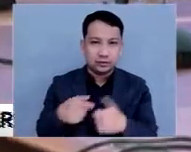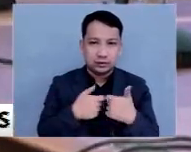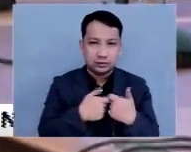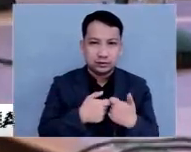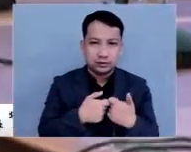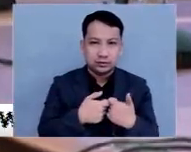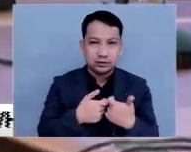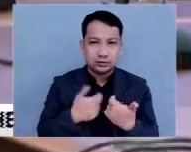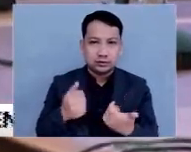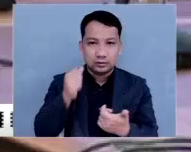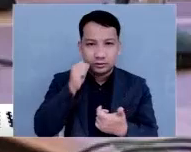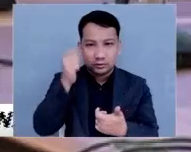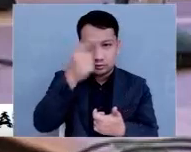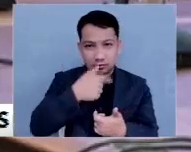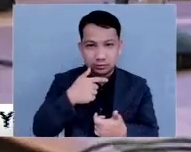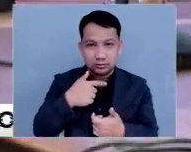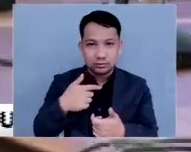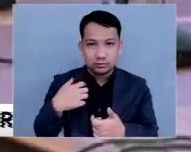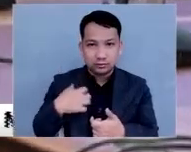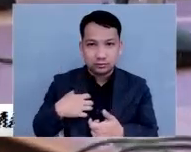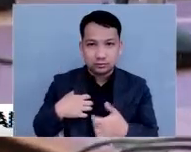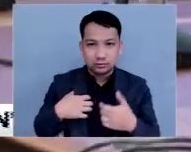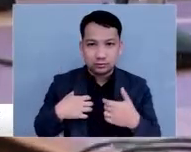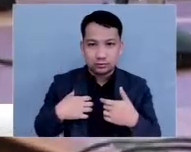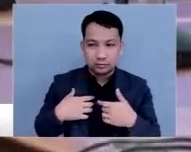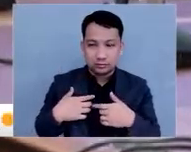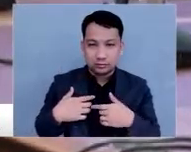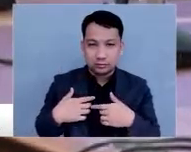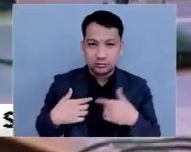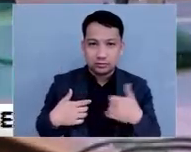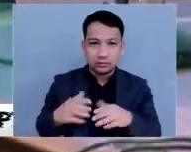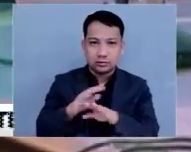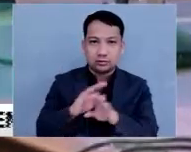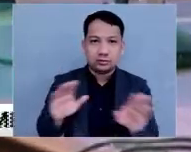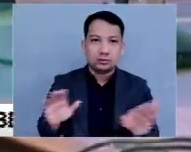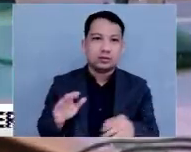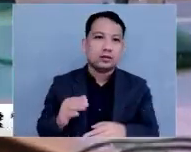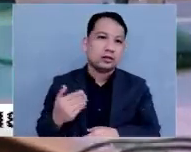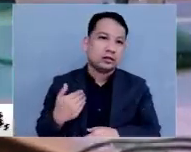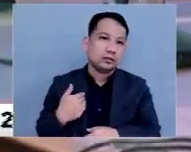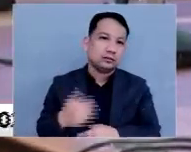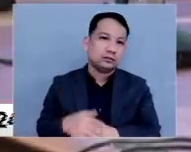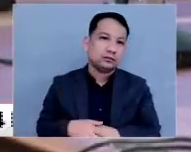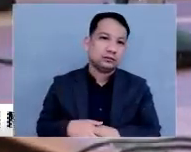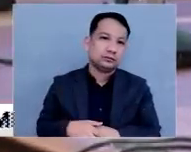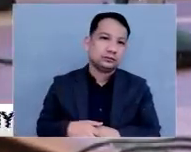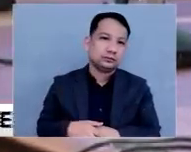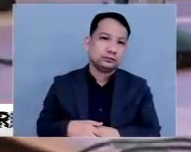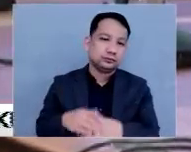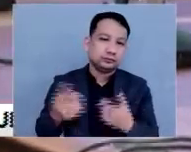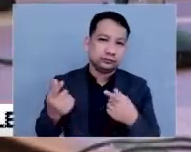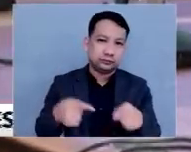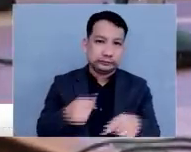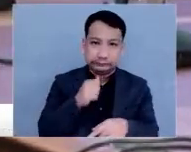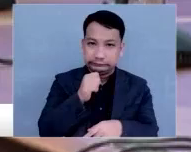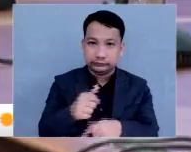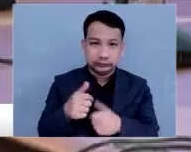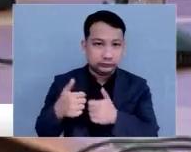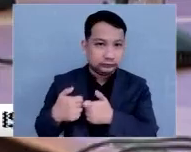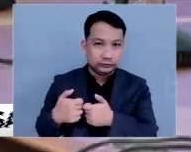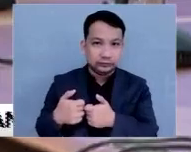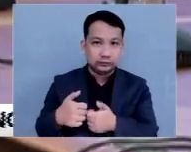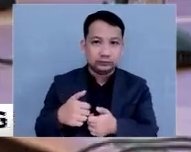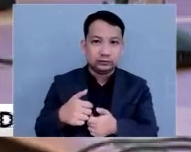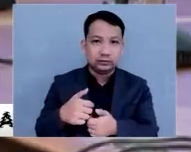Alice Gusto mo ba siya Gusto ka niya ay wala po wala pong ganyan your onor hindi kayo lovers in Pogo